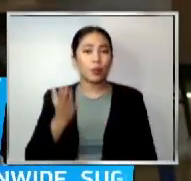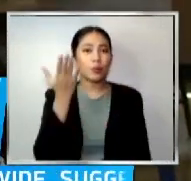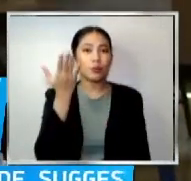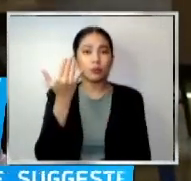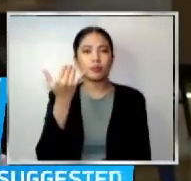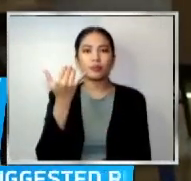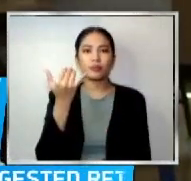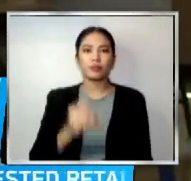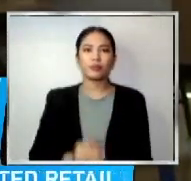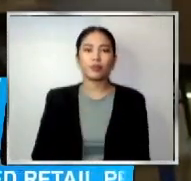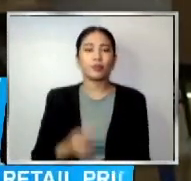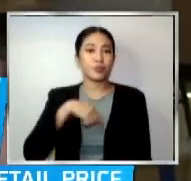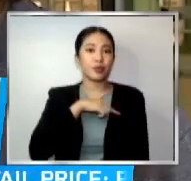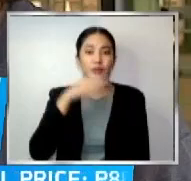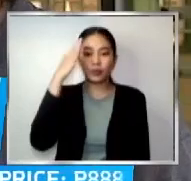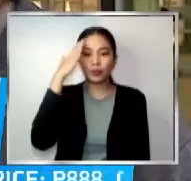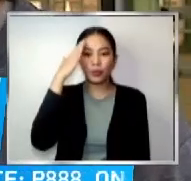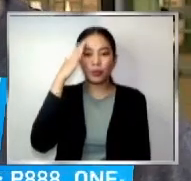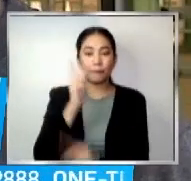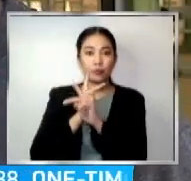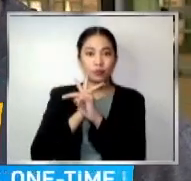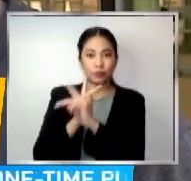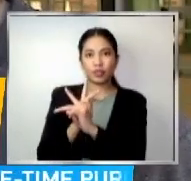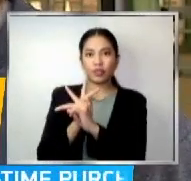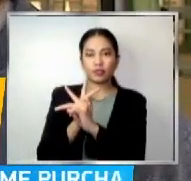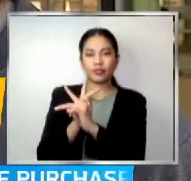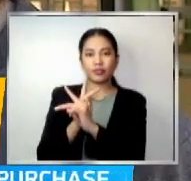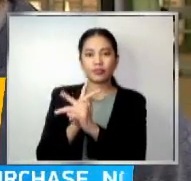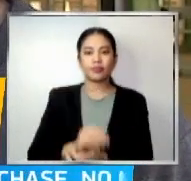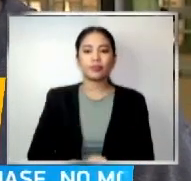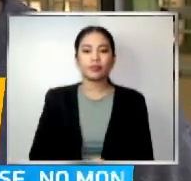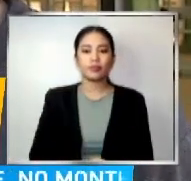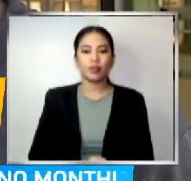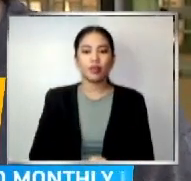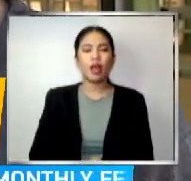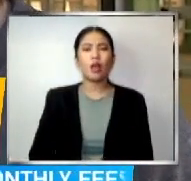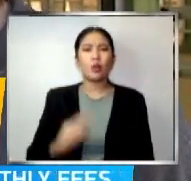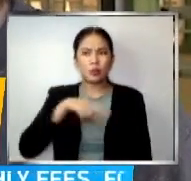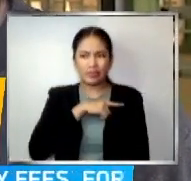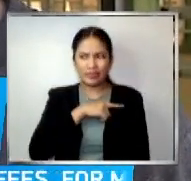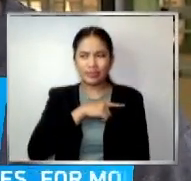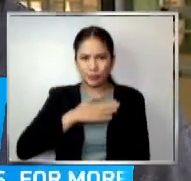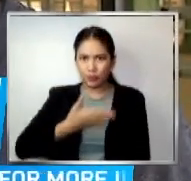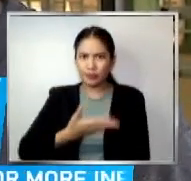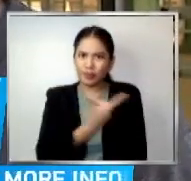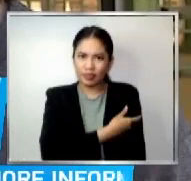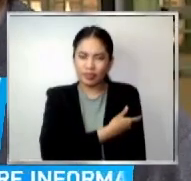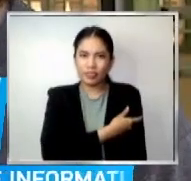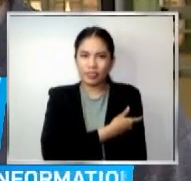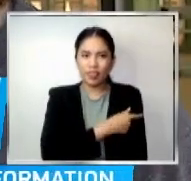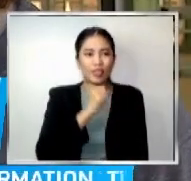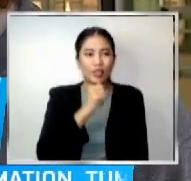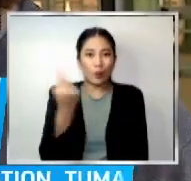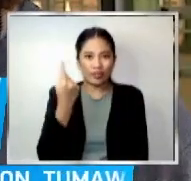alam namin na protected na kami. Magpabakuna tayo, guys. You know why? It's not just for us. It's for the people around us,